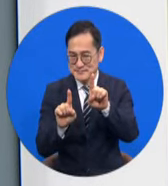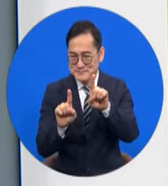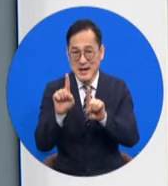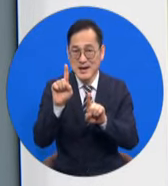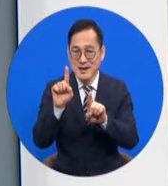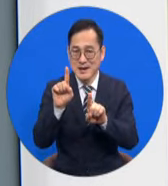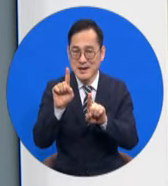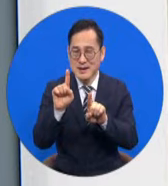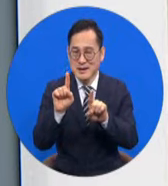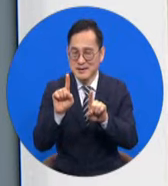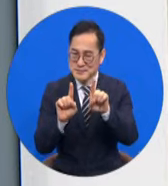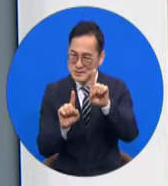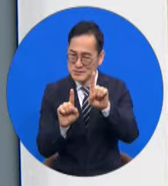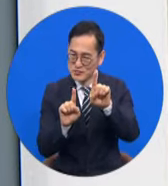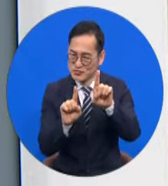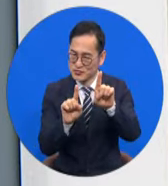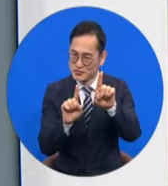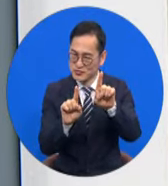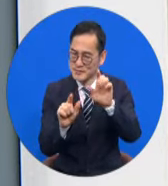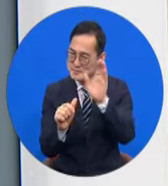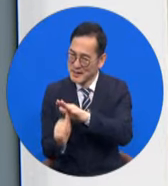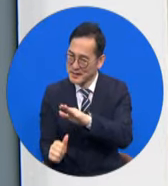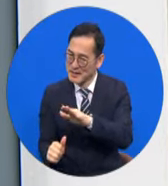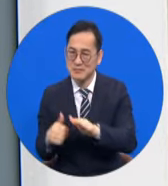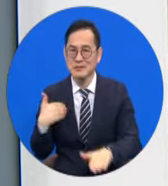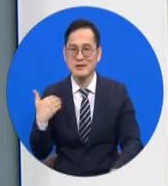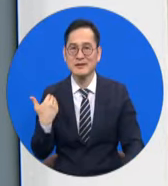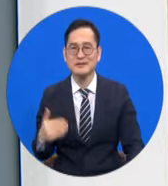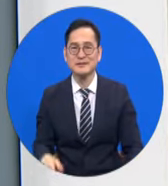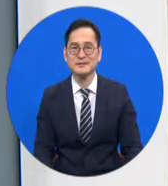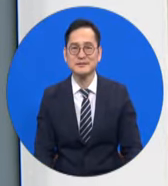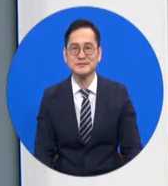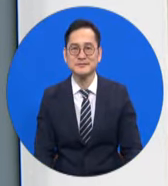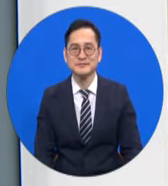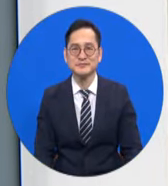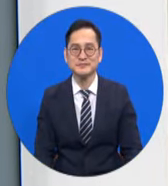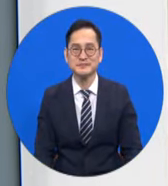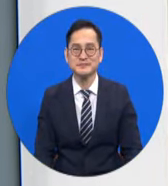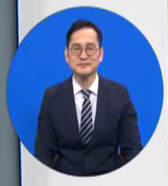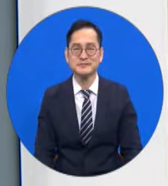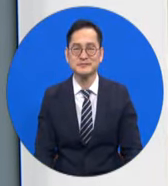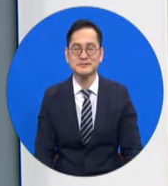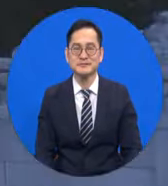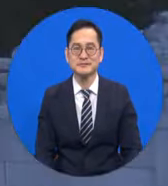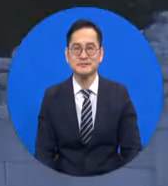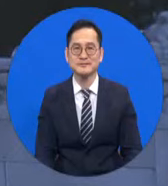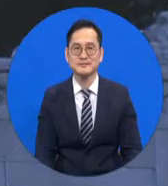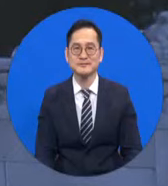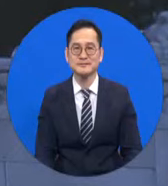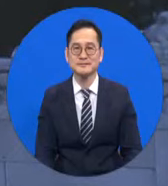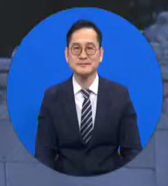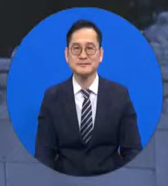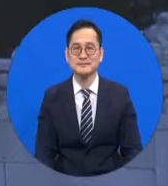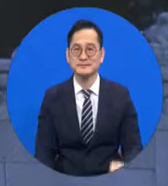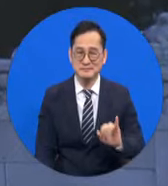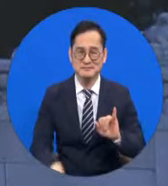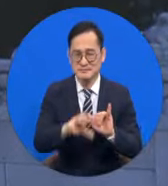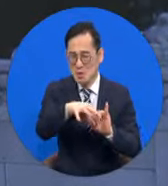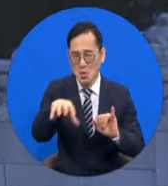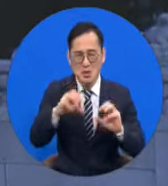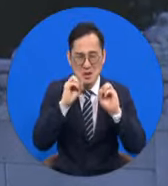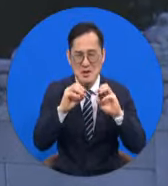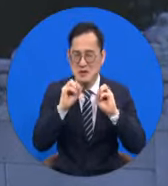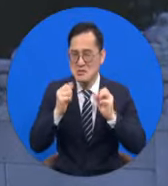골든크로스가 일어날 수 있을지 그게 주목되는 그런 지역구 아닌가 싶습니다. 예, 안기룡 후보도 상당히 이곳저곳 지역구를 열심히